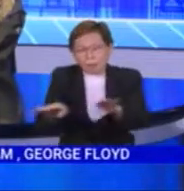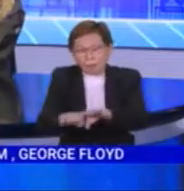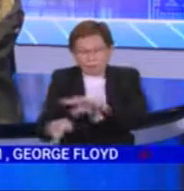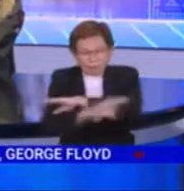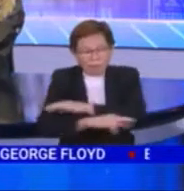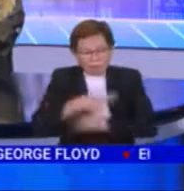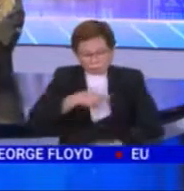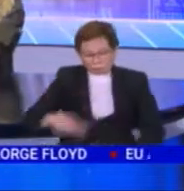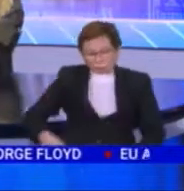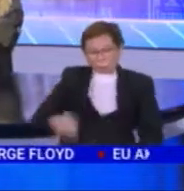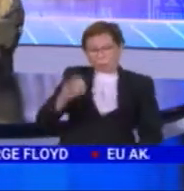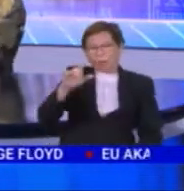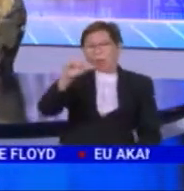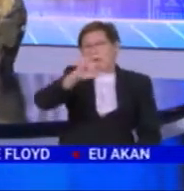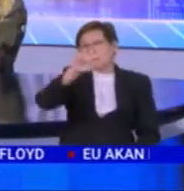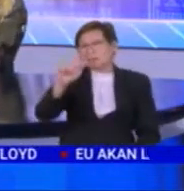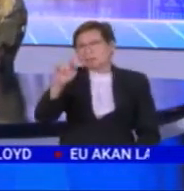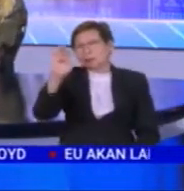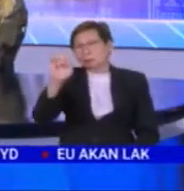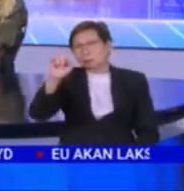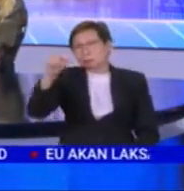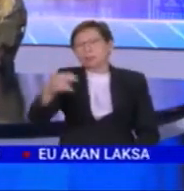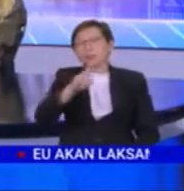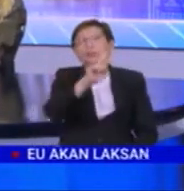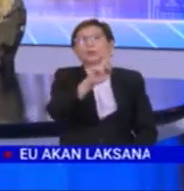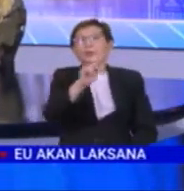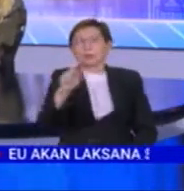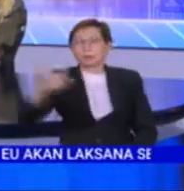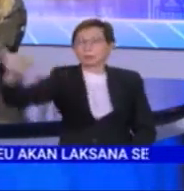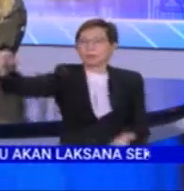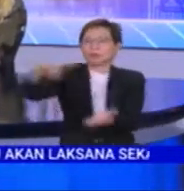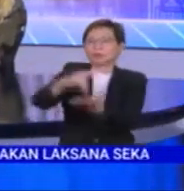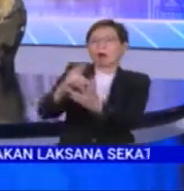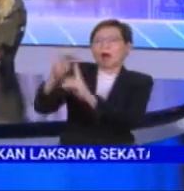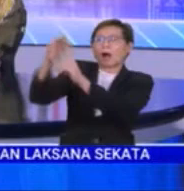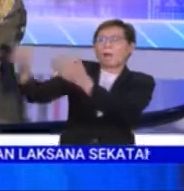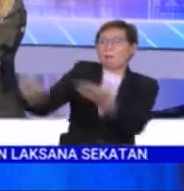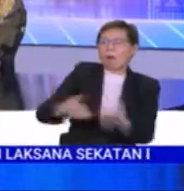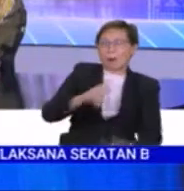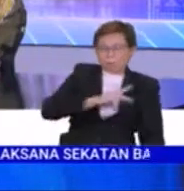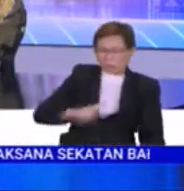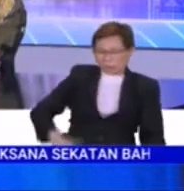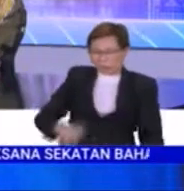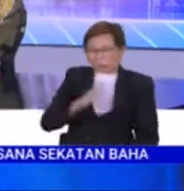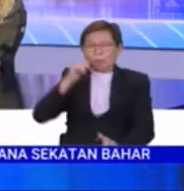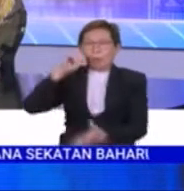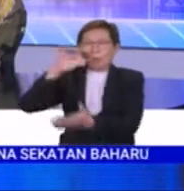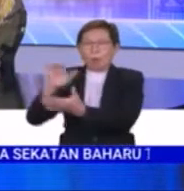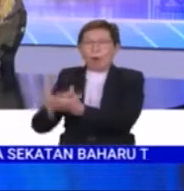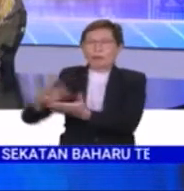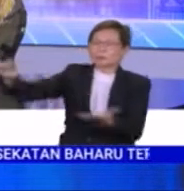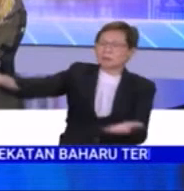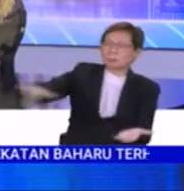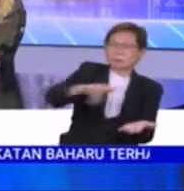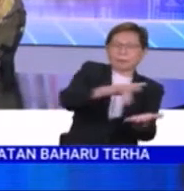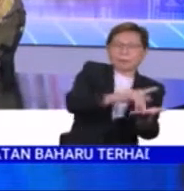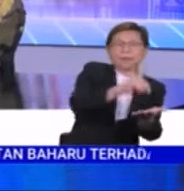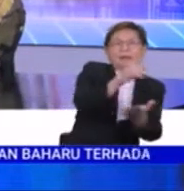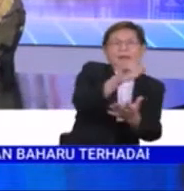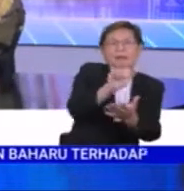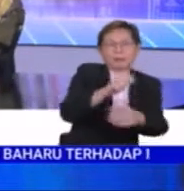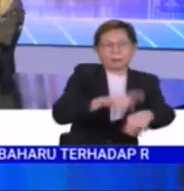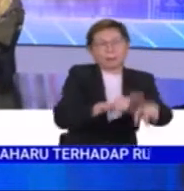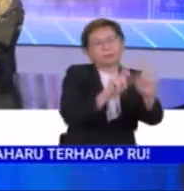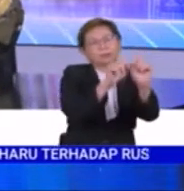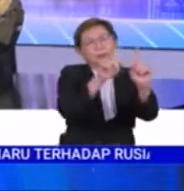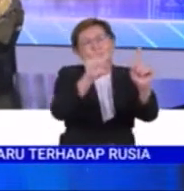Elizabeth kedu di United Kingdom UK pesawat khas membawa Baginda berdua tiba di Kompleks bunga raya kli pada pukul